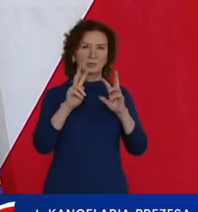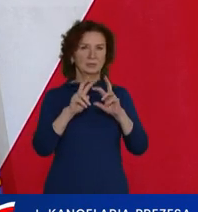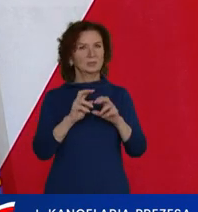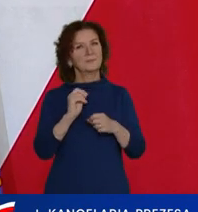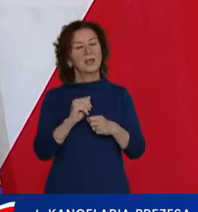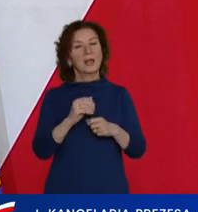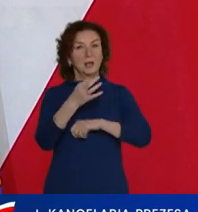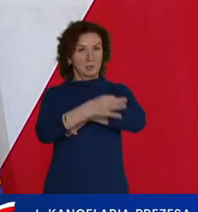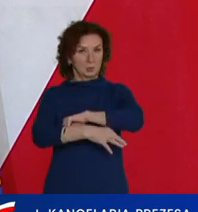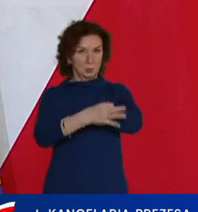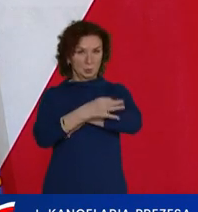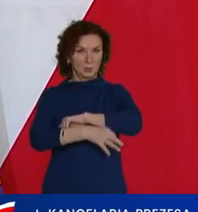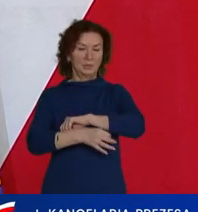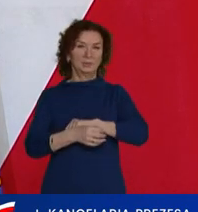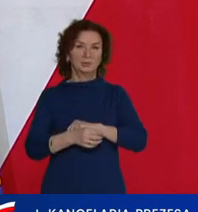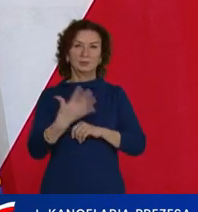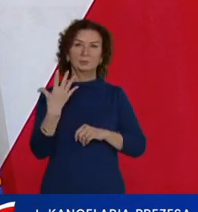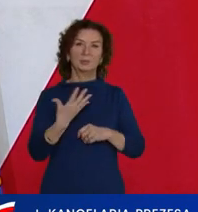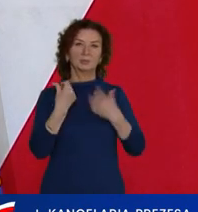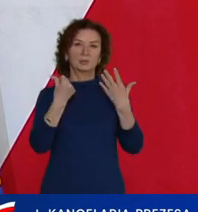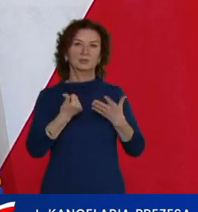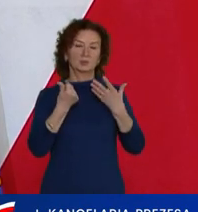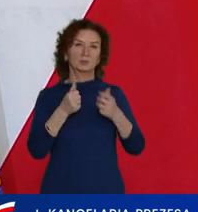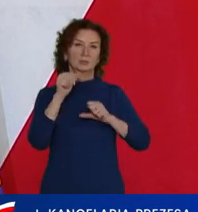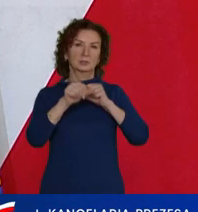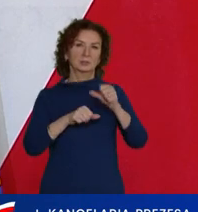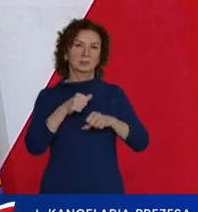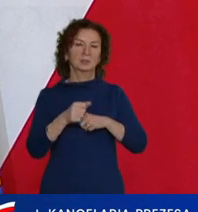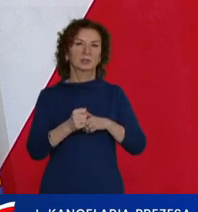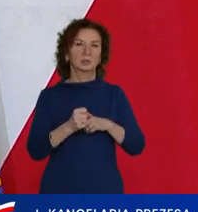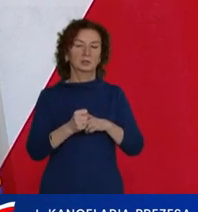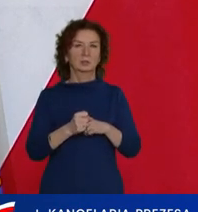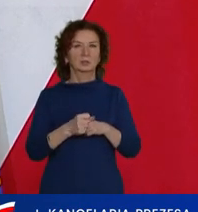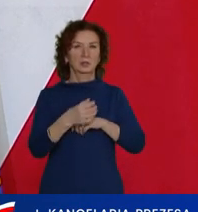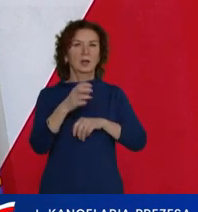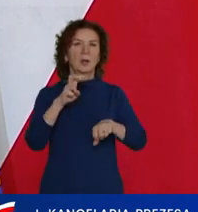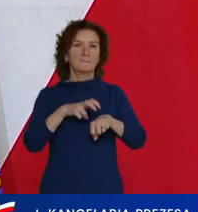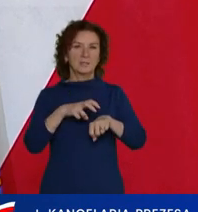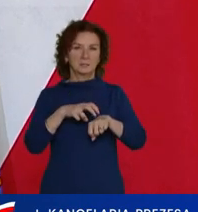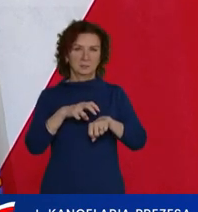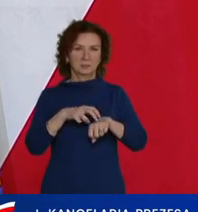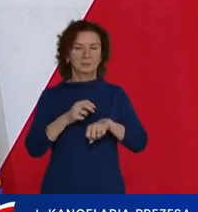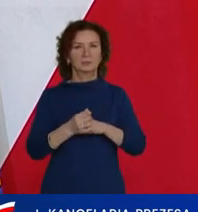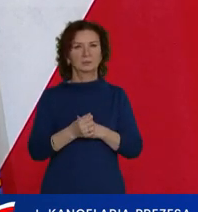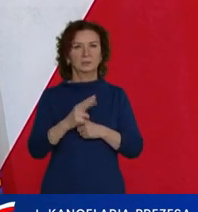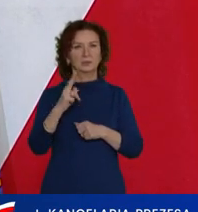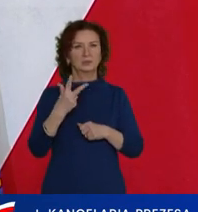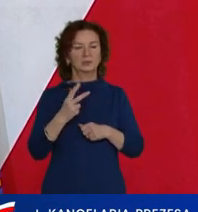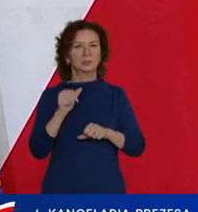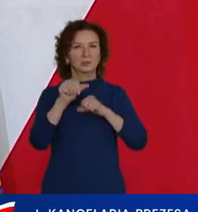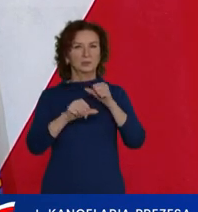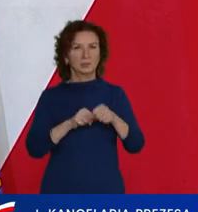a studenci 5 i 6 roku Wydziału Lekarskiego i 3